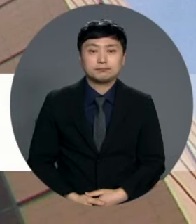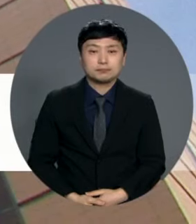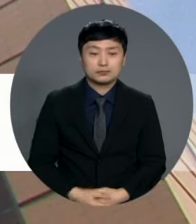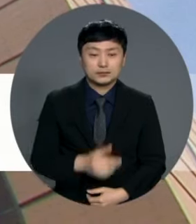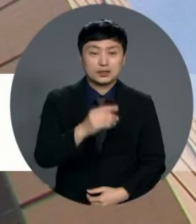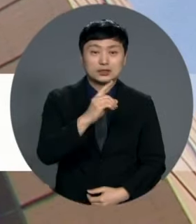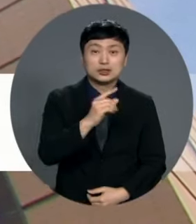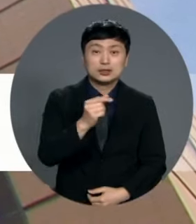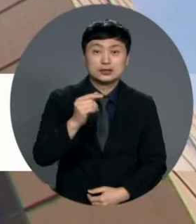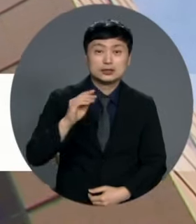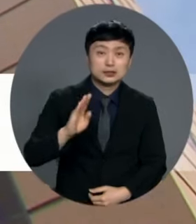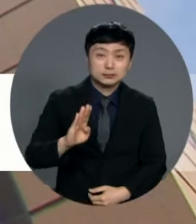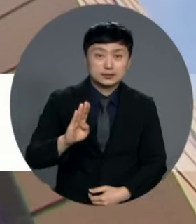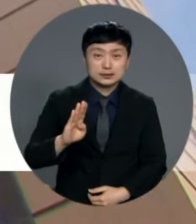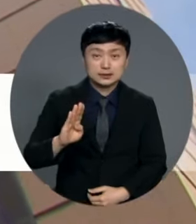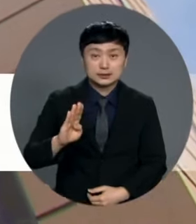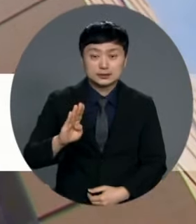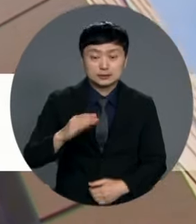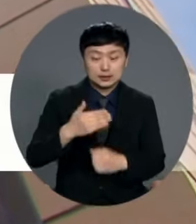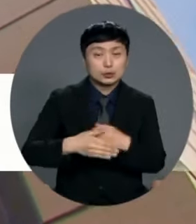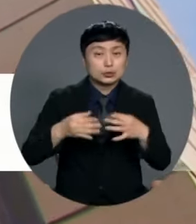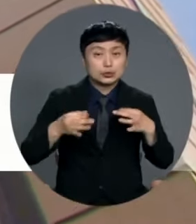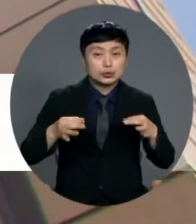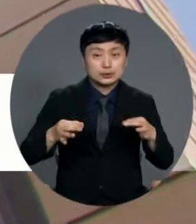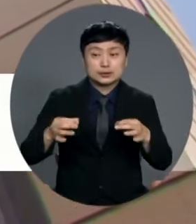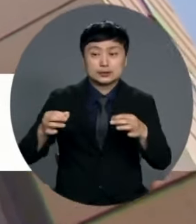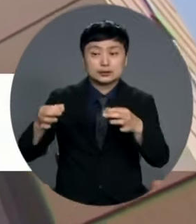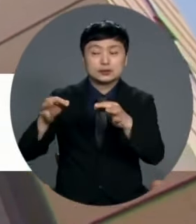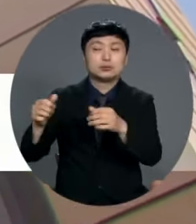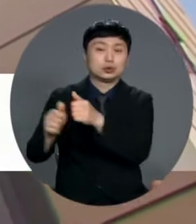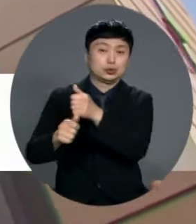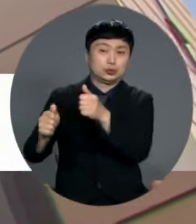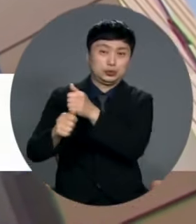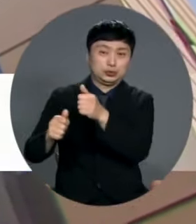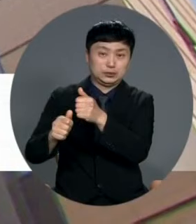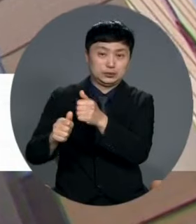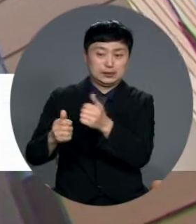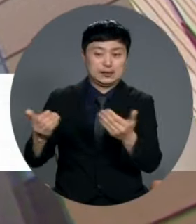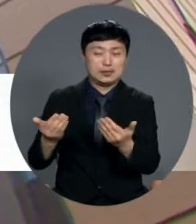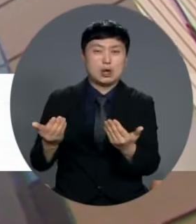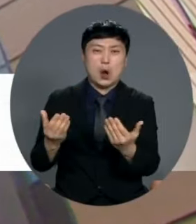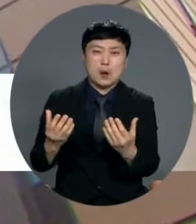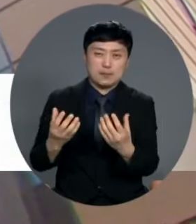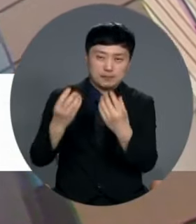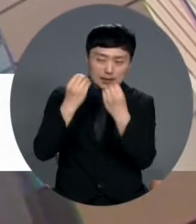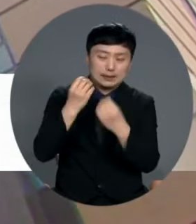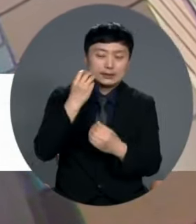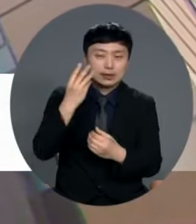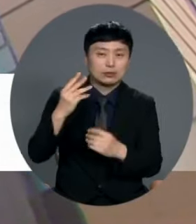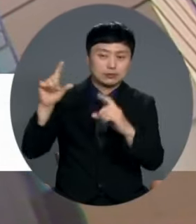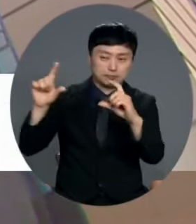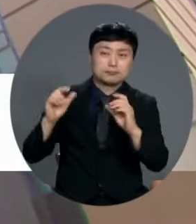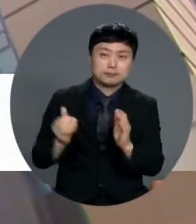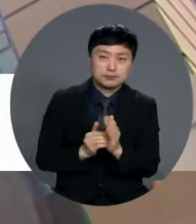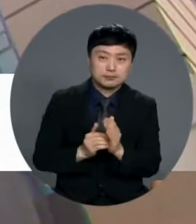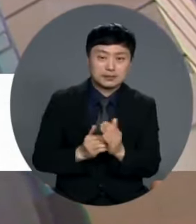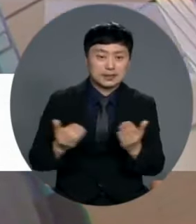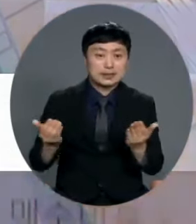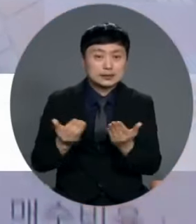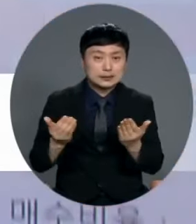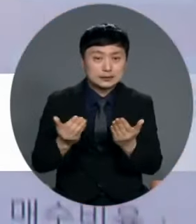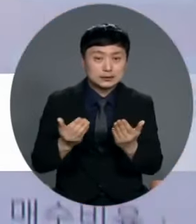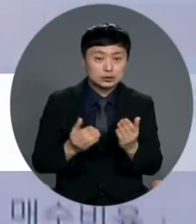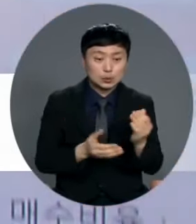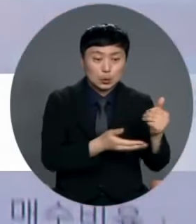지비 대구은행이 금융위원회로부터 증권 관련 업무정지 3개월이라는 강력한 제재 조치를 받았습니다 직원들이